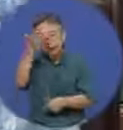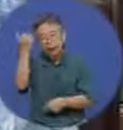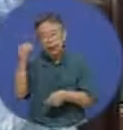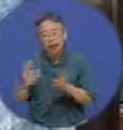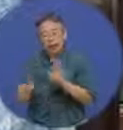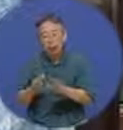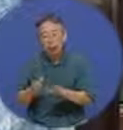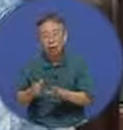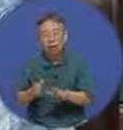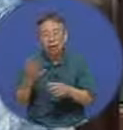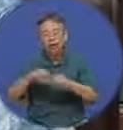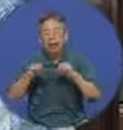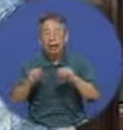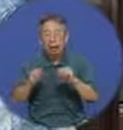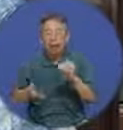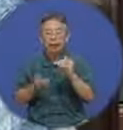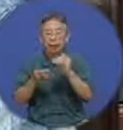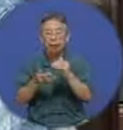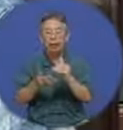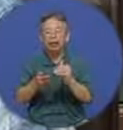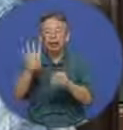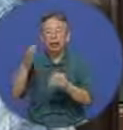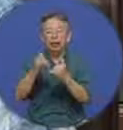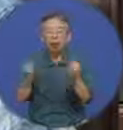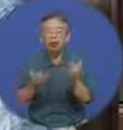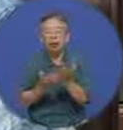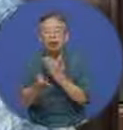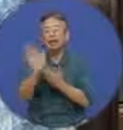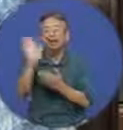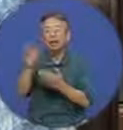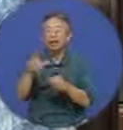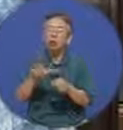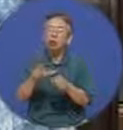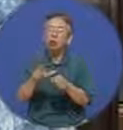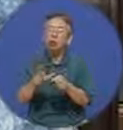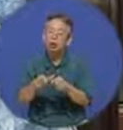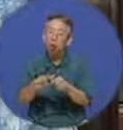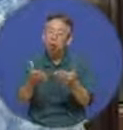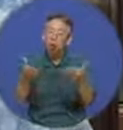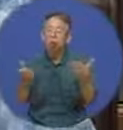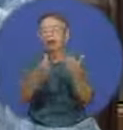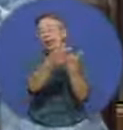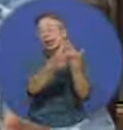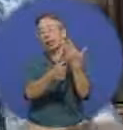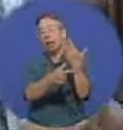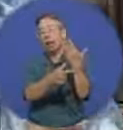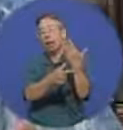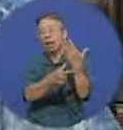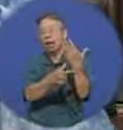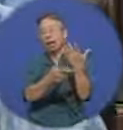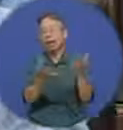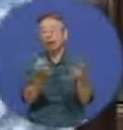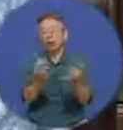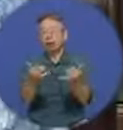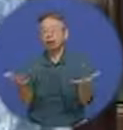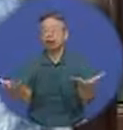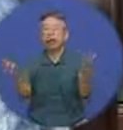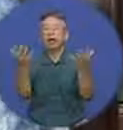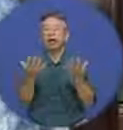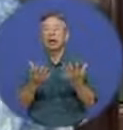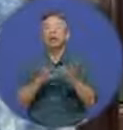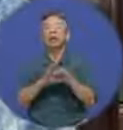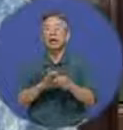年健全育成、県民大会なんてのがあるんですけど、まあ、その時の大きなテーマとしてですね、まあ、たくさんの人がお見えになります